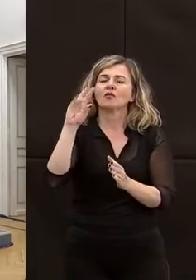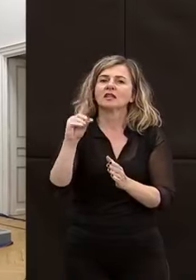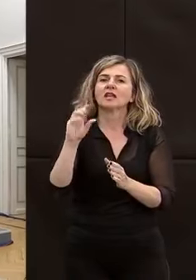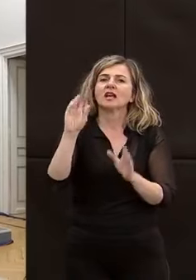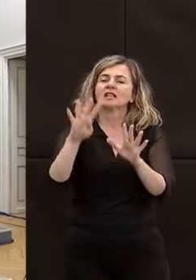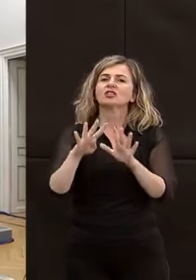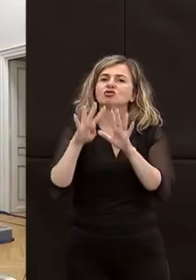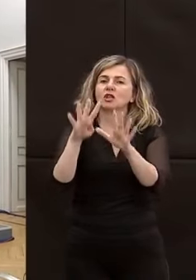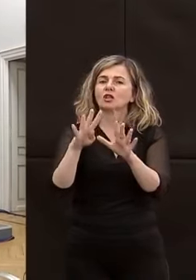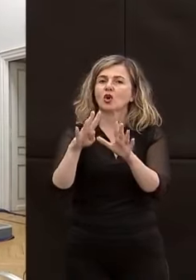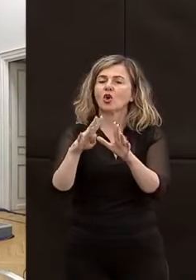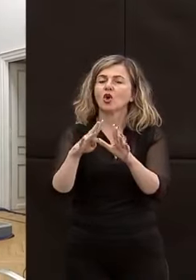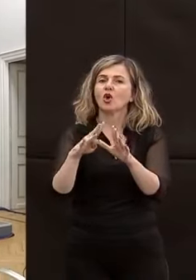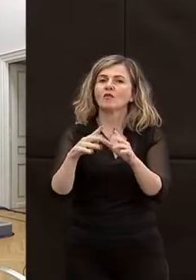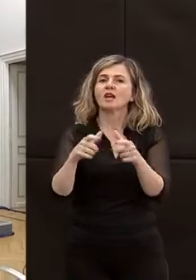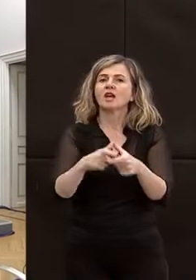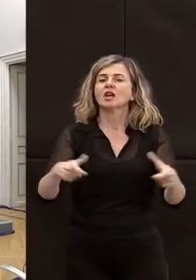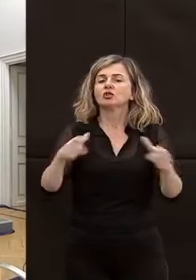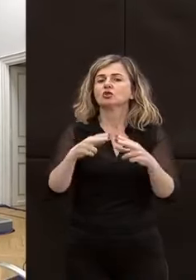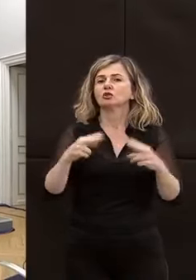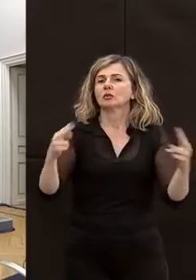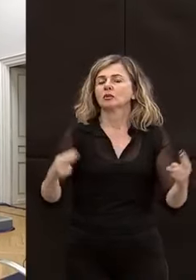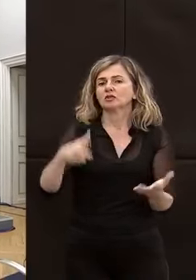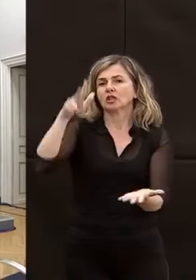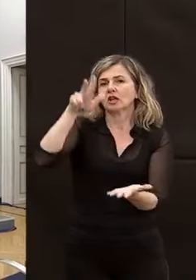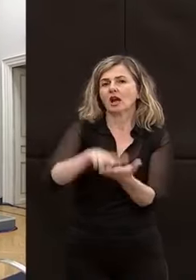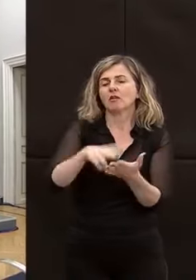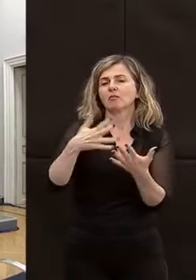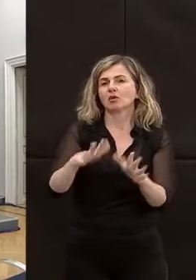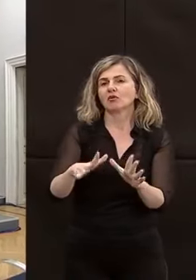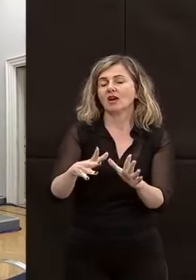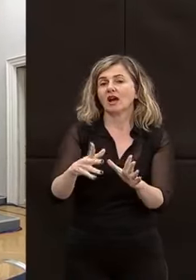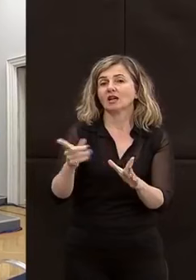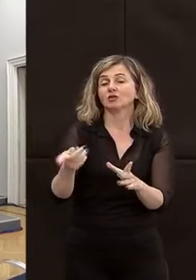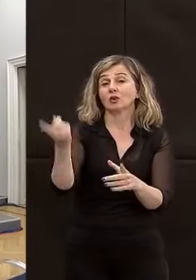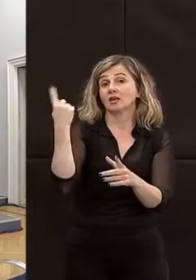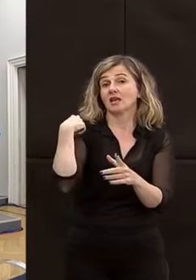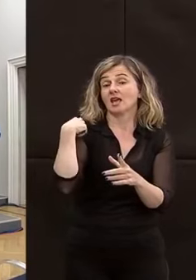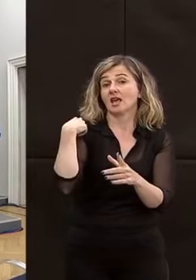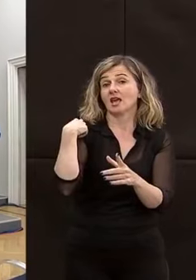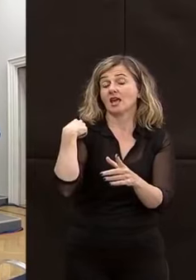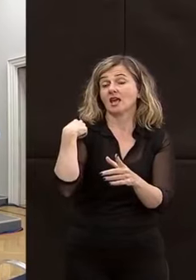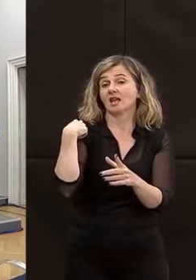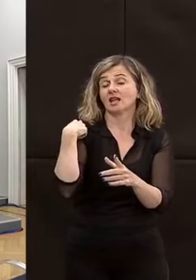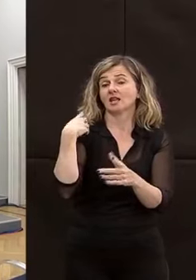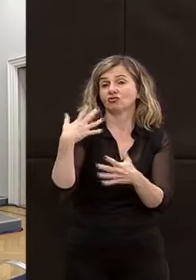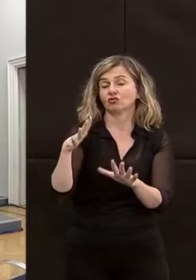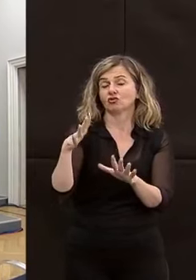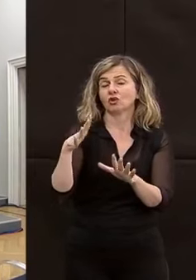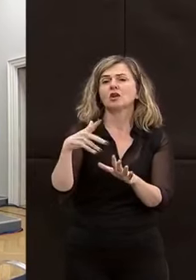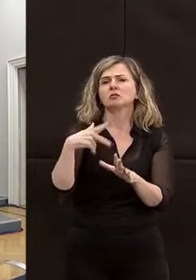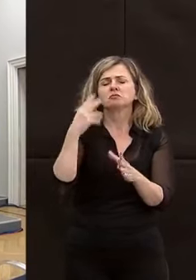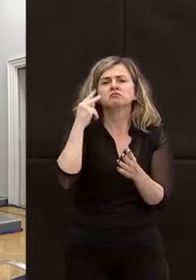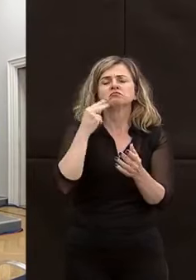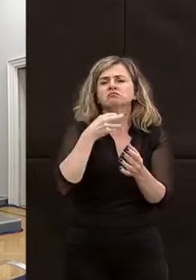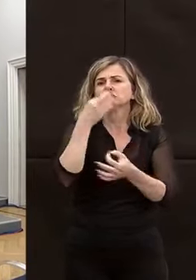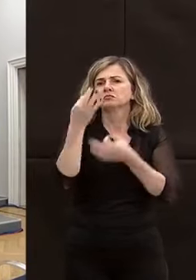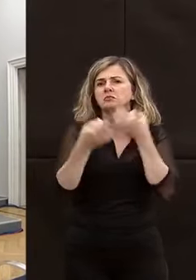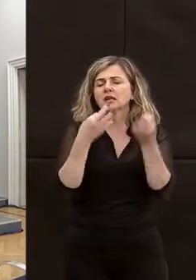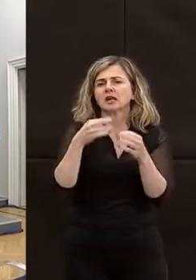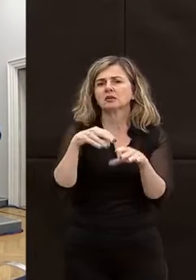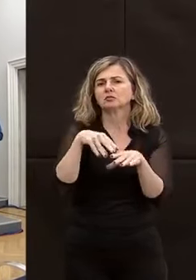ha approvato in via preliminare nella giornata di ieri abbiamo illustrato le